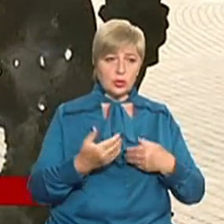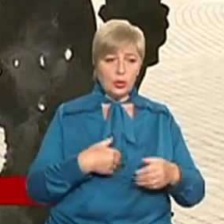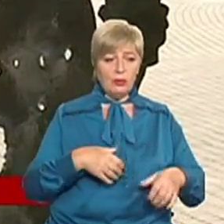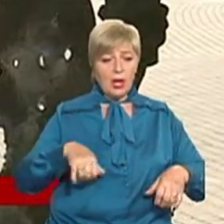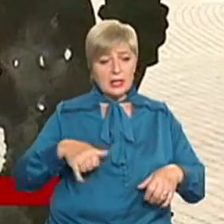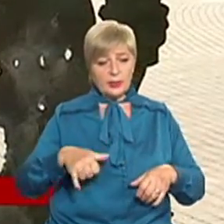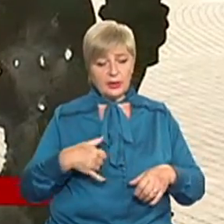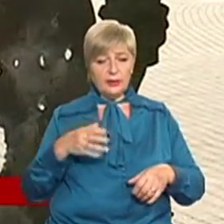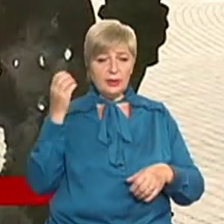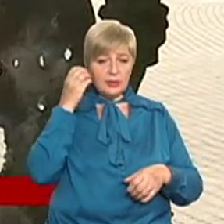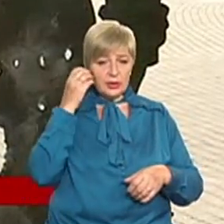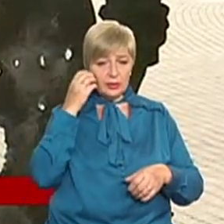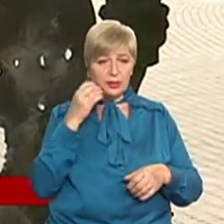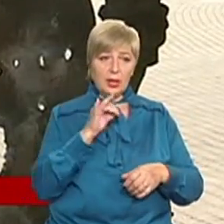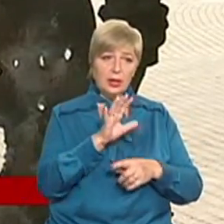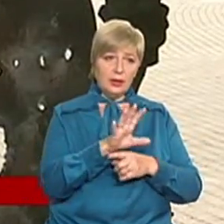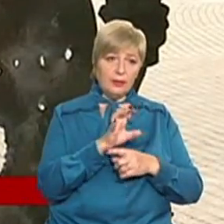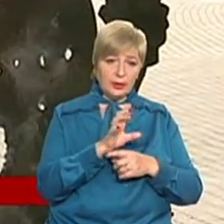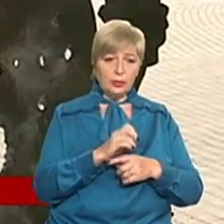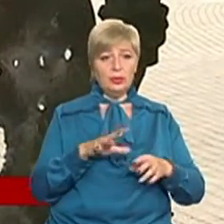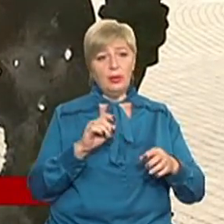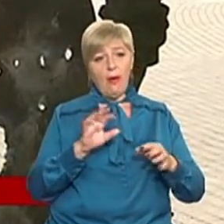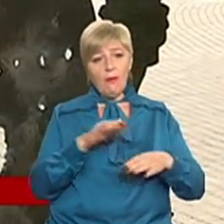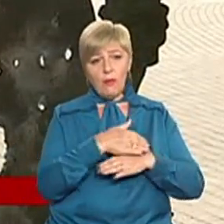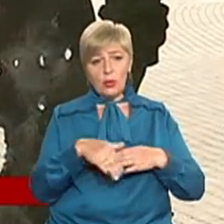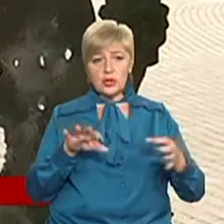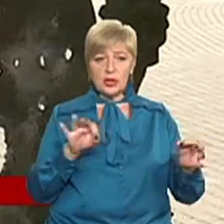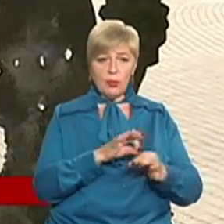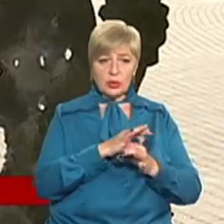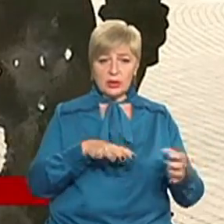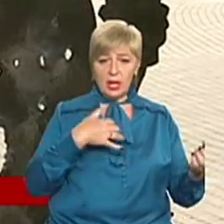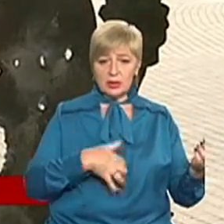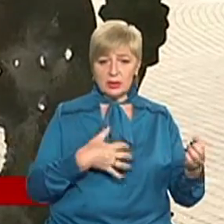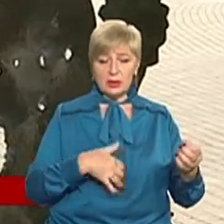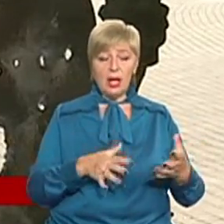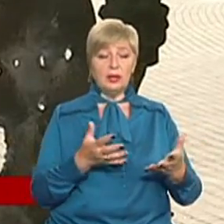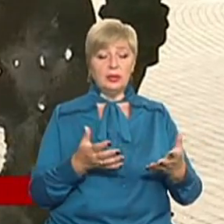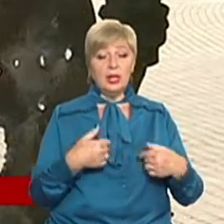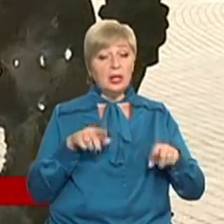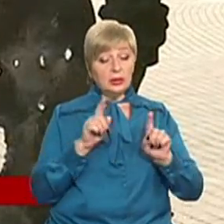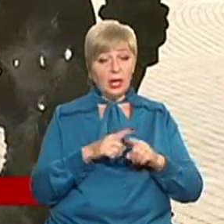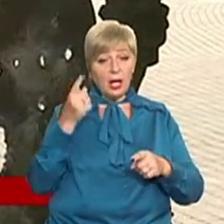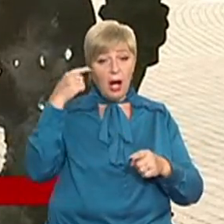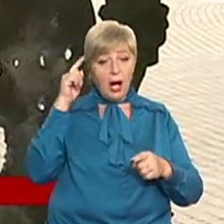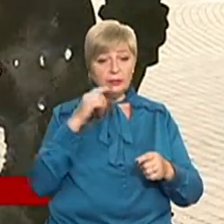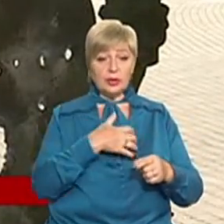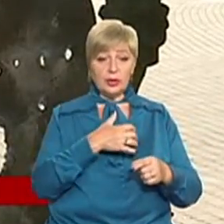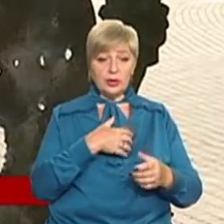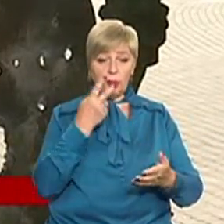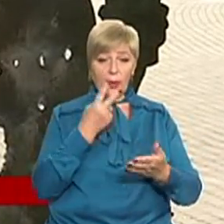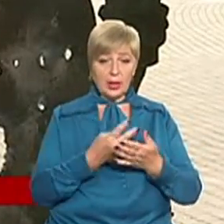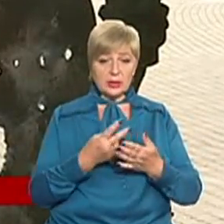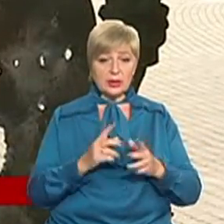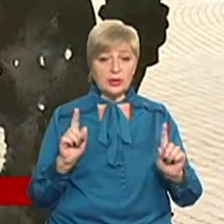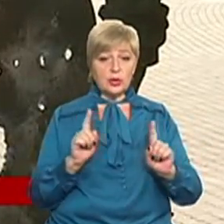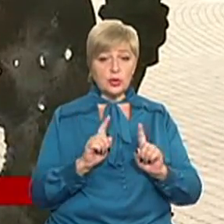музикант з гітарою та фотограф, який намагався спіймати свій останній кадр. Так автор хотів показати,